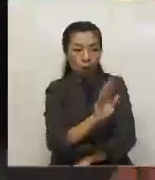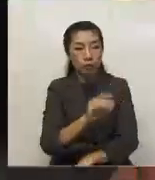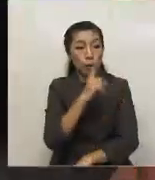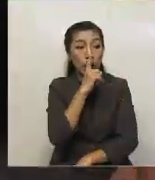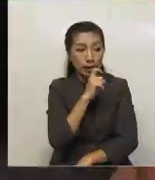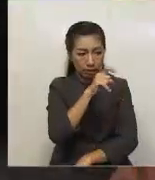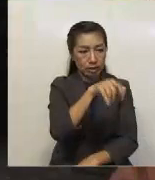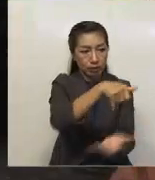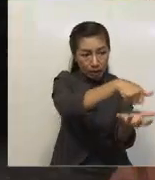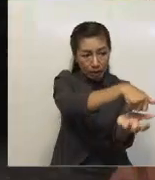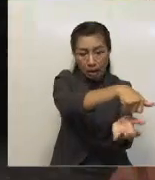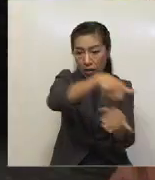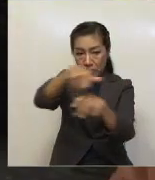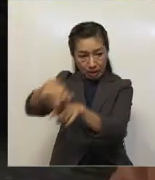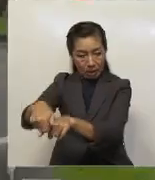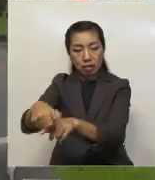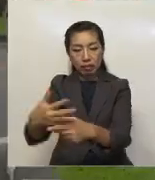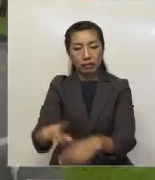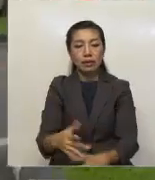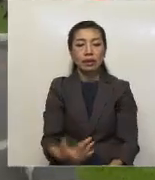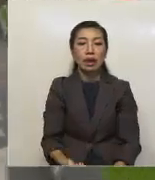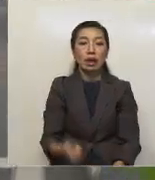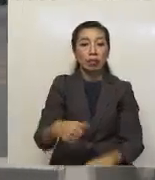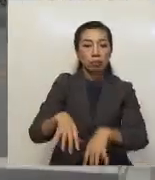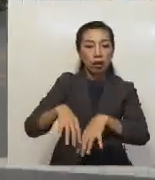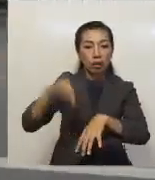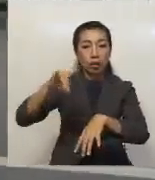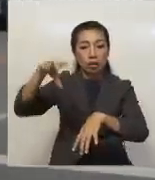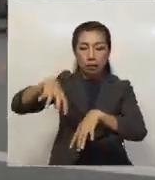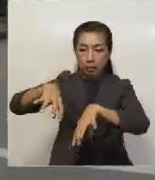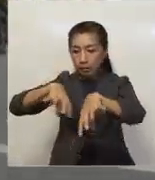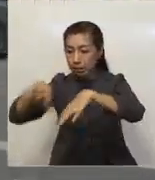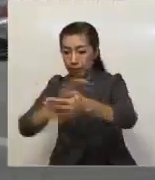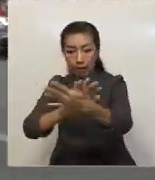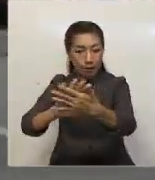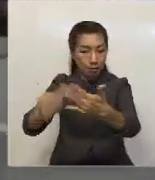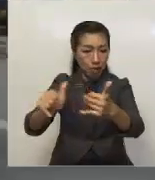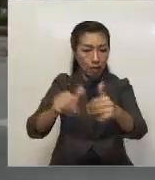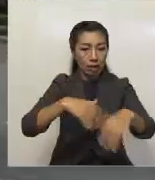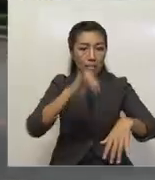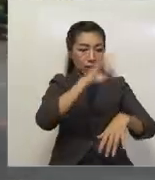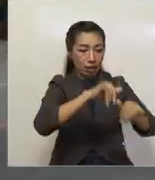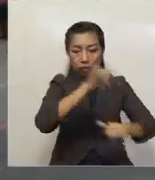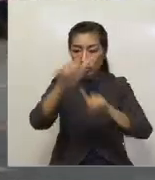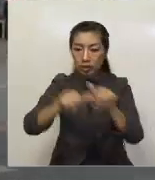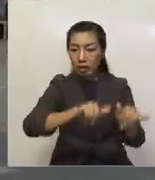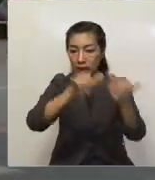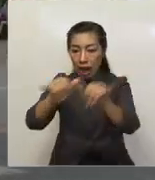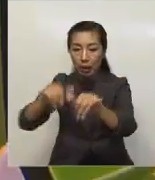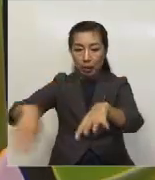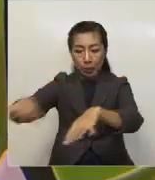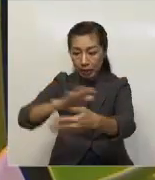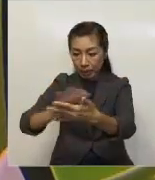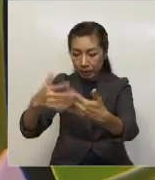รุงสิ่งก่อสร้างต่างๆเรียบร้อยแล้วนะคะทางเทศบาลนครกรุงเทพจึงเปิดสวนสัตว์สวนดุสิตให้ประชาชนเที่ยวช